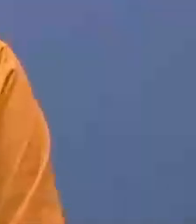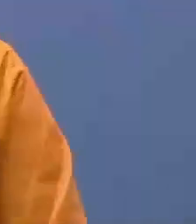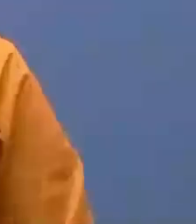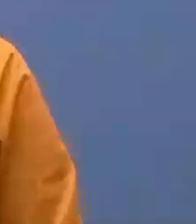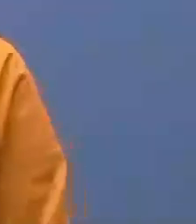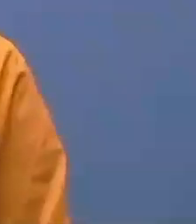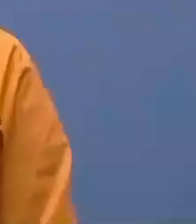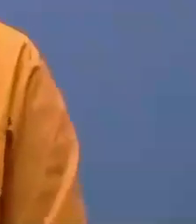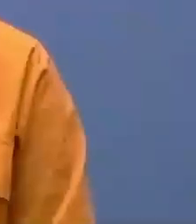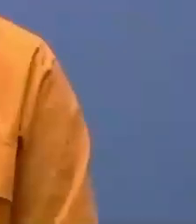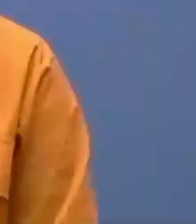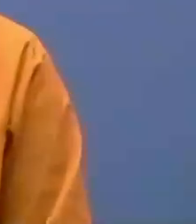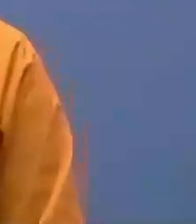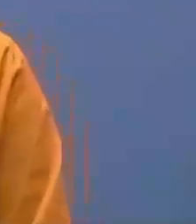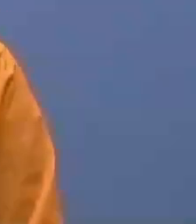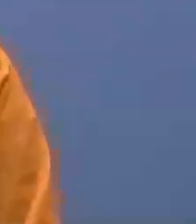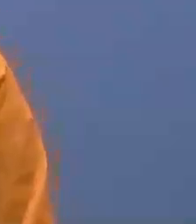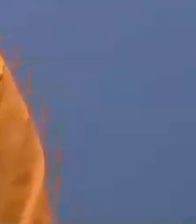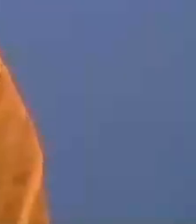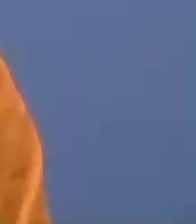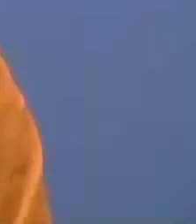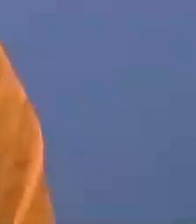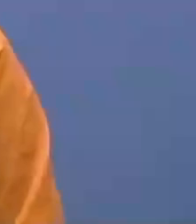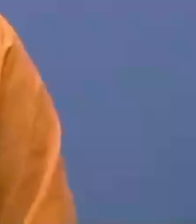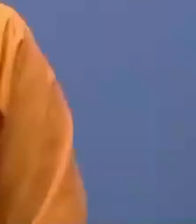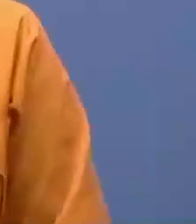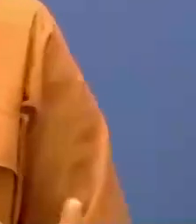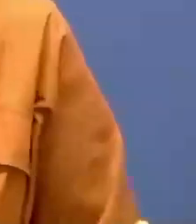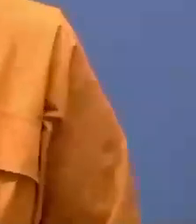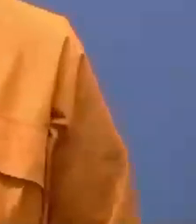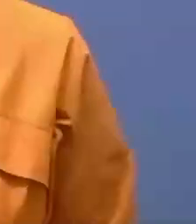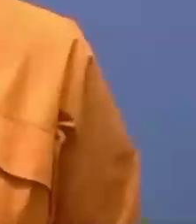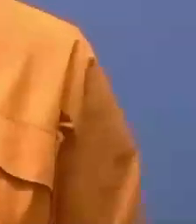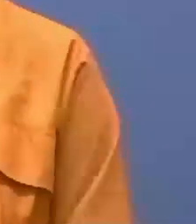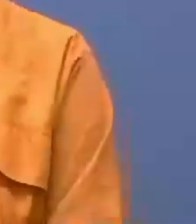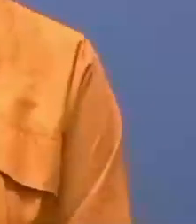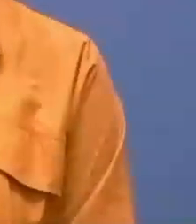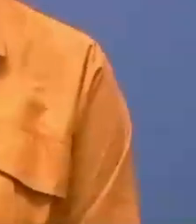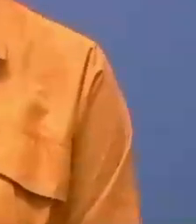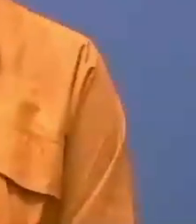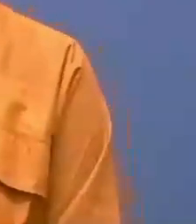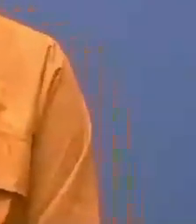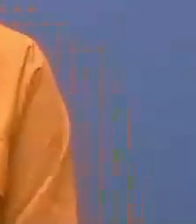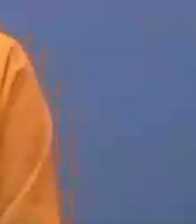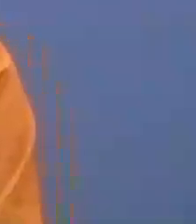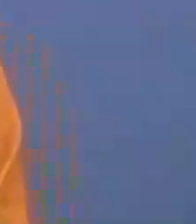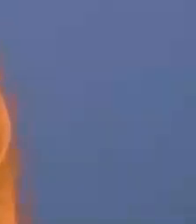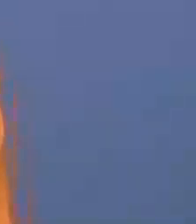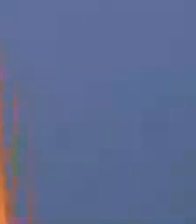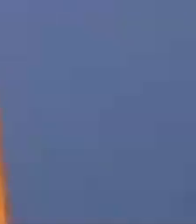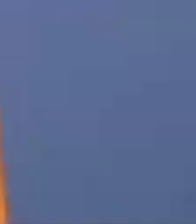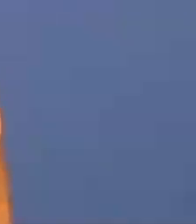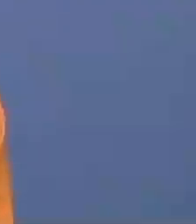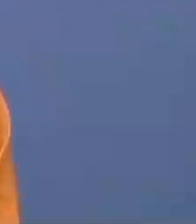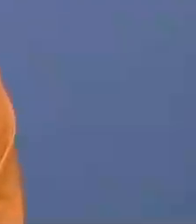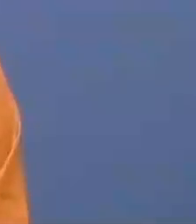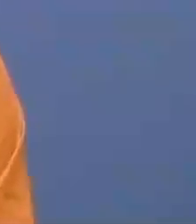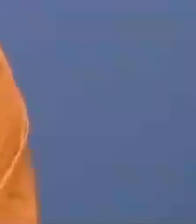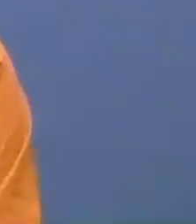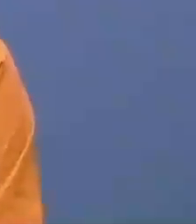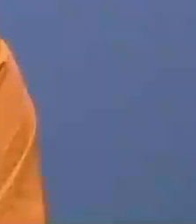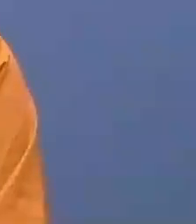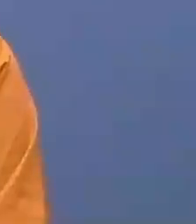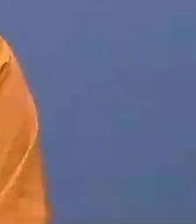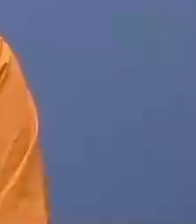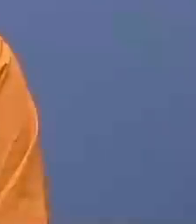白父母到底做的事情是为了什么。但是而且呢，非常明显的是，神是不能